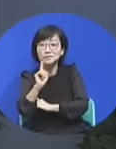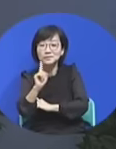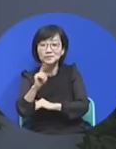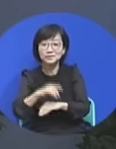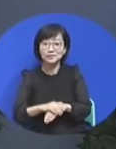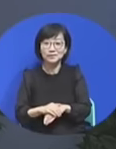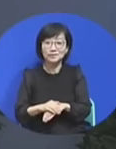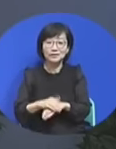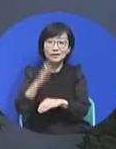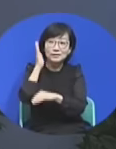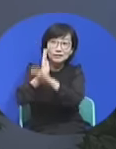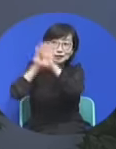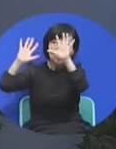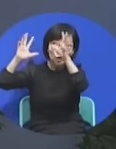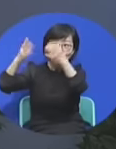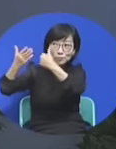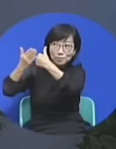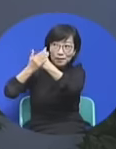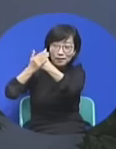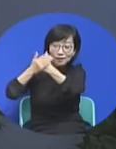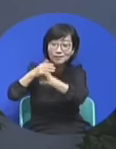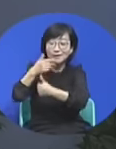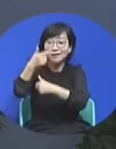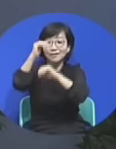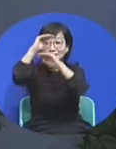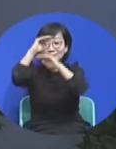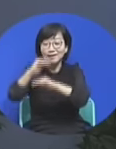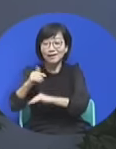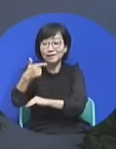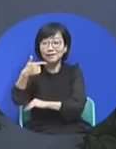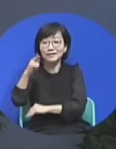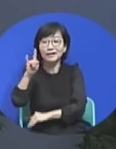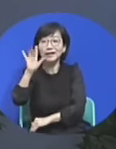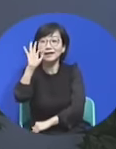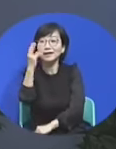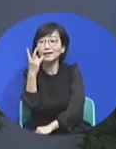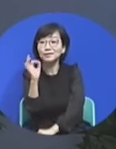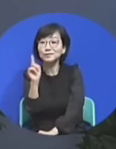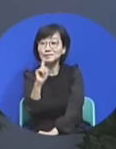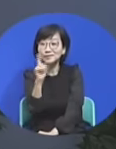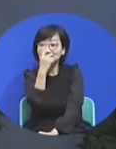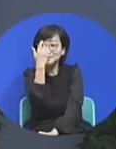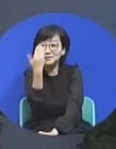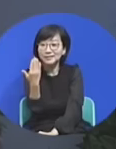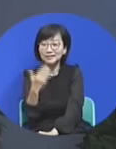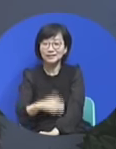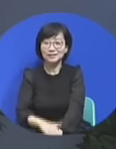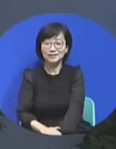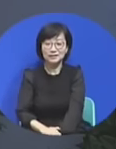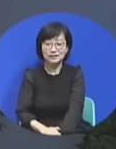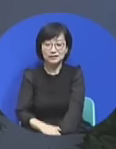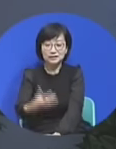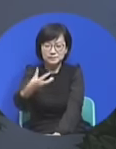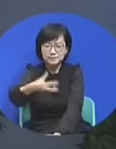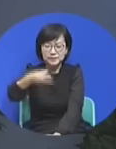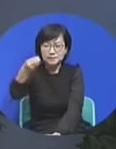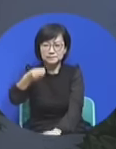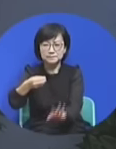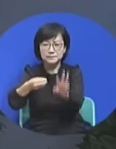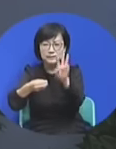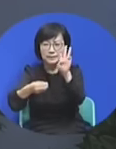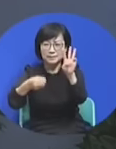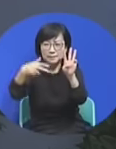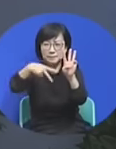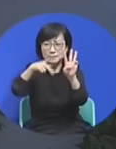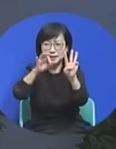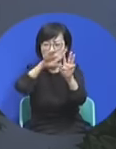배경의 내용이 뭡니까? What is the content of the background of heaven? 그걸 알아야 될 거 아니에요. You need to know that. 창세기 3장에서 빠져나오는 겁니다. It's